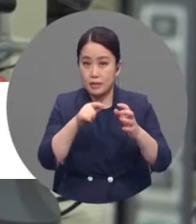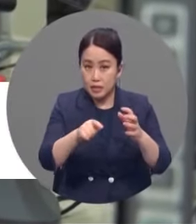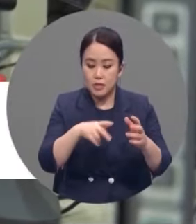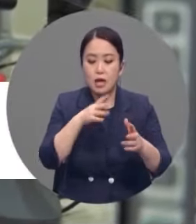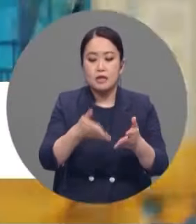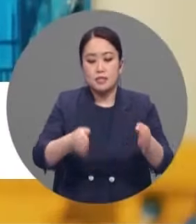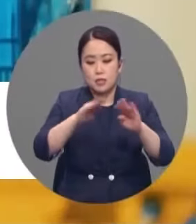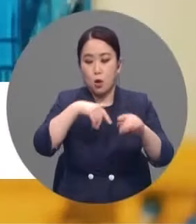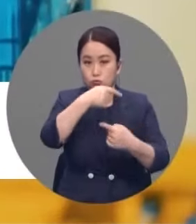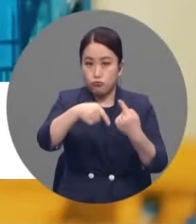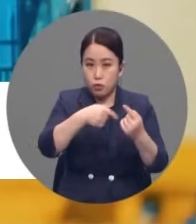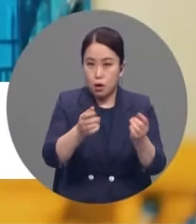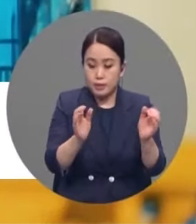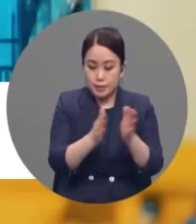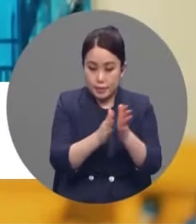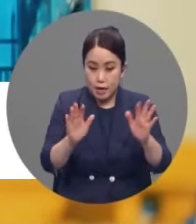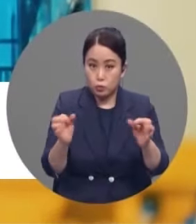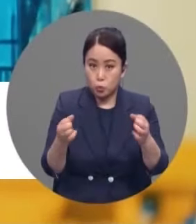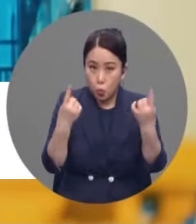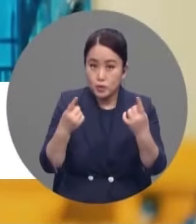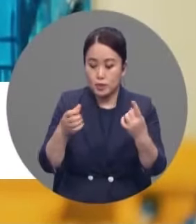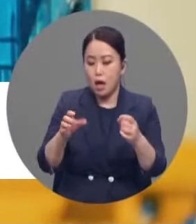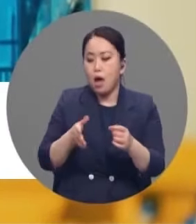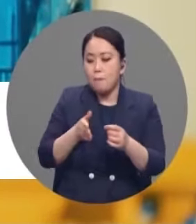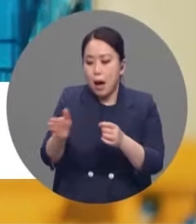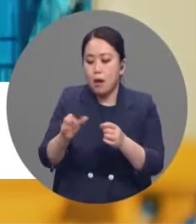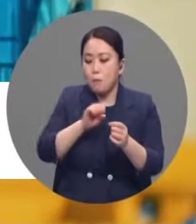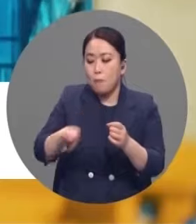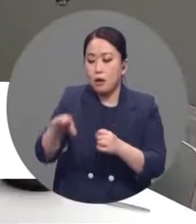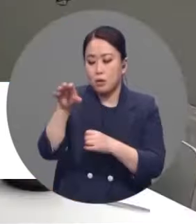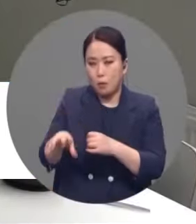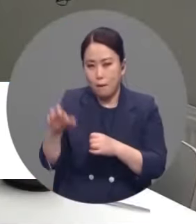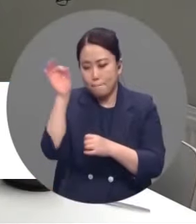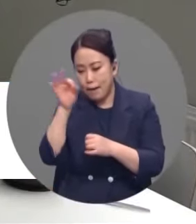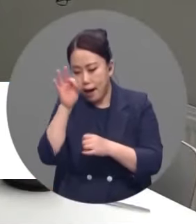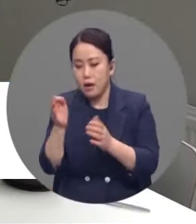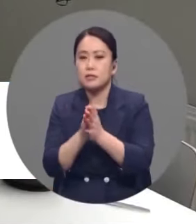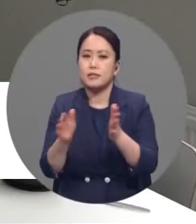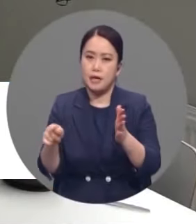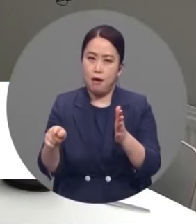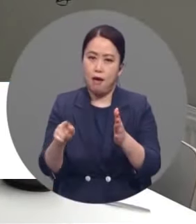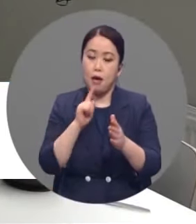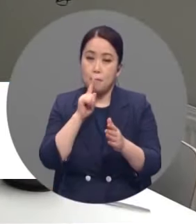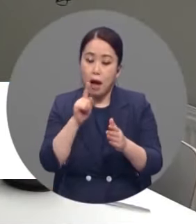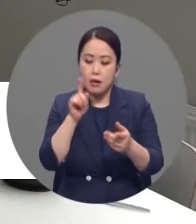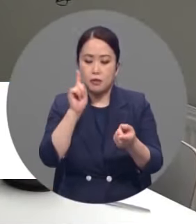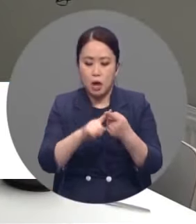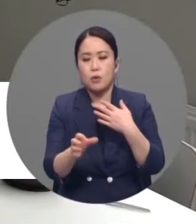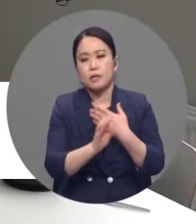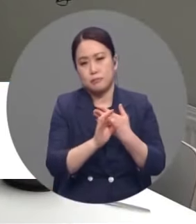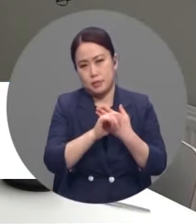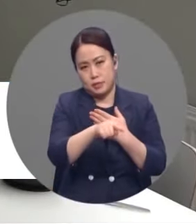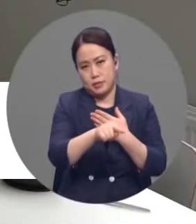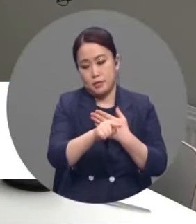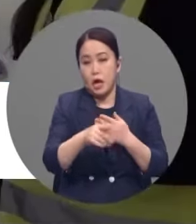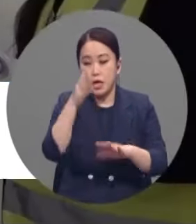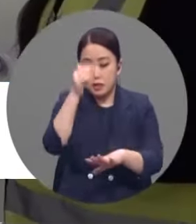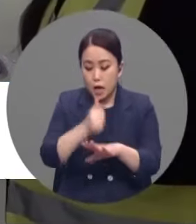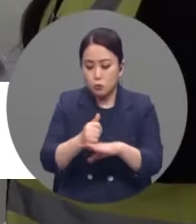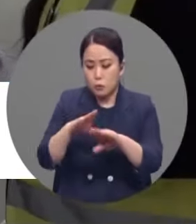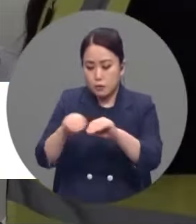시작함과 동시에 곧바로 방패장 부지를 찾아 나섰습니다. 말 그대로 임시시설일 뿐 최종